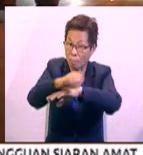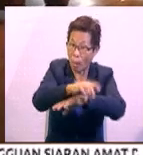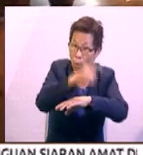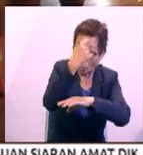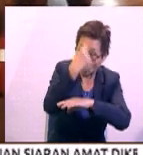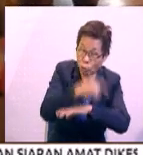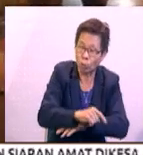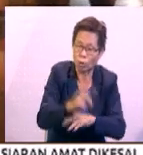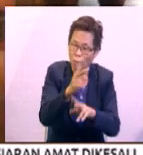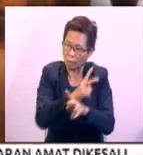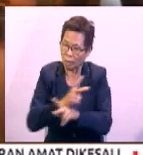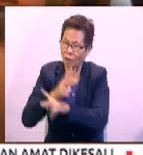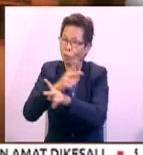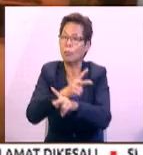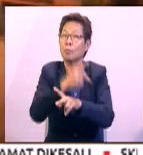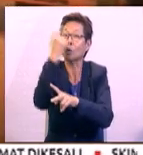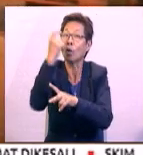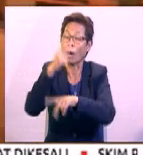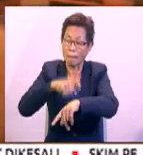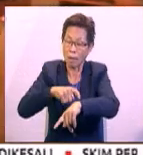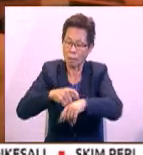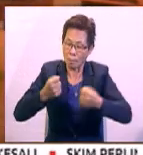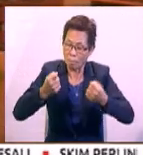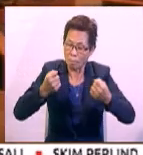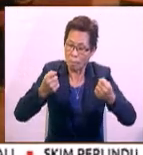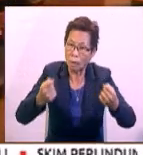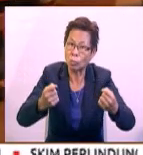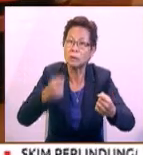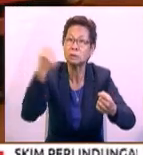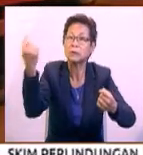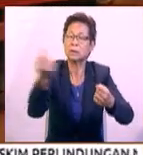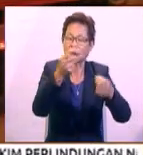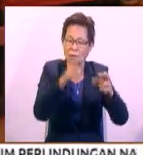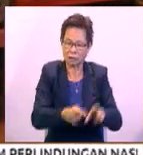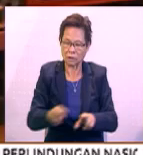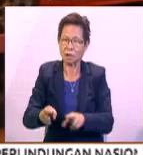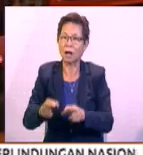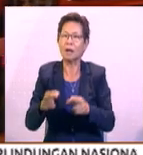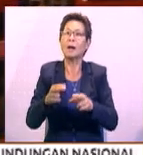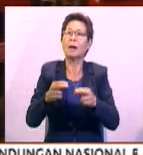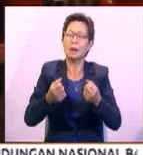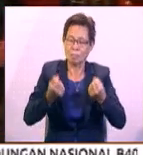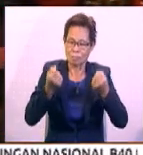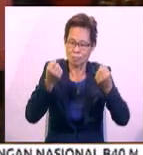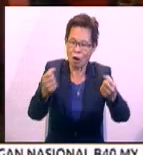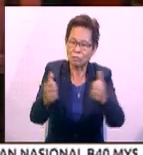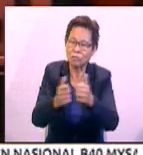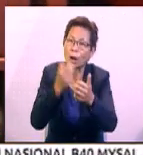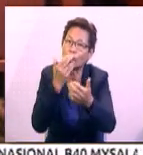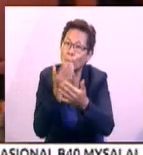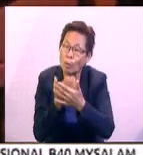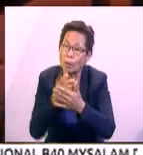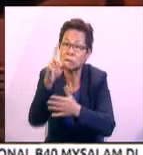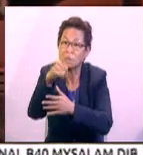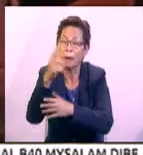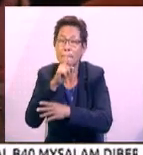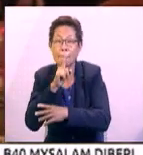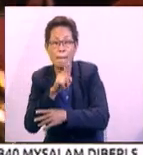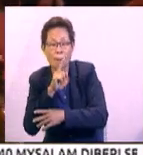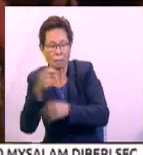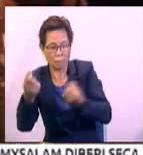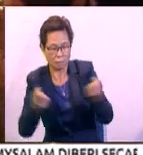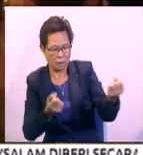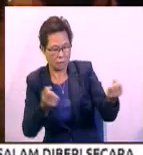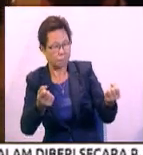untuk lebih berhati-hati ketika memandu dan sentiasa merancang perjalanan anda dengan baik. Selain memastikan